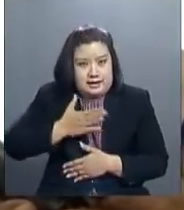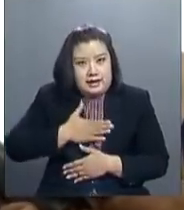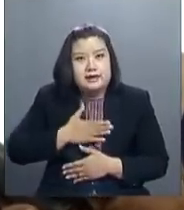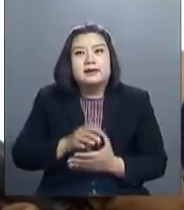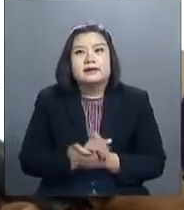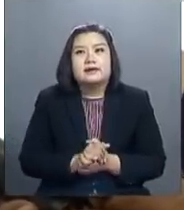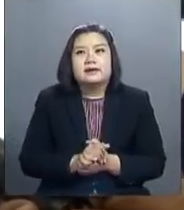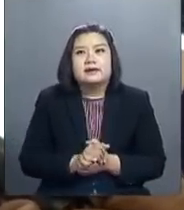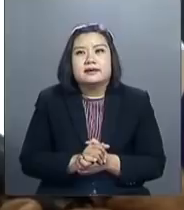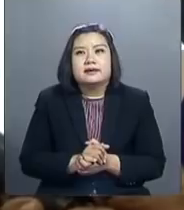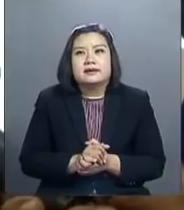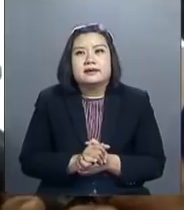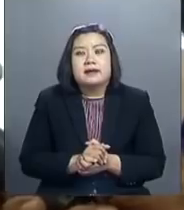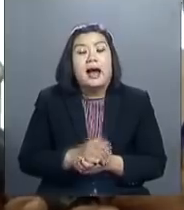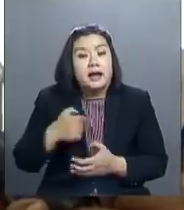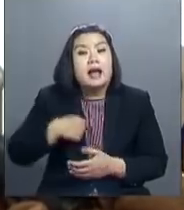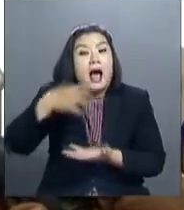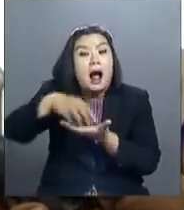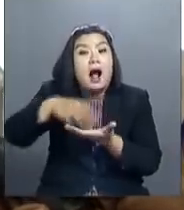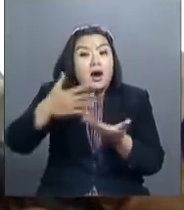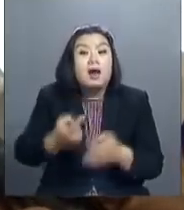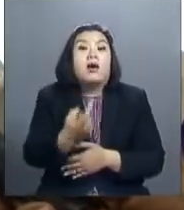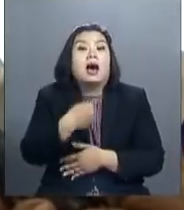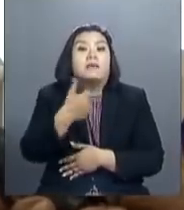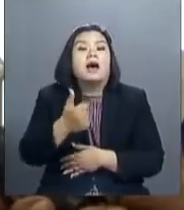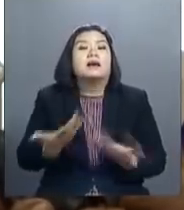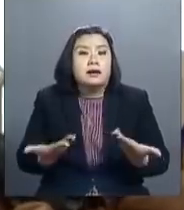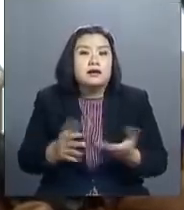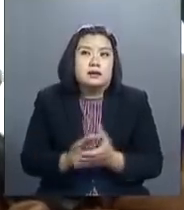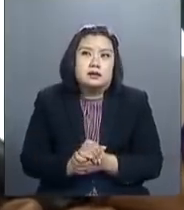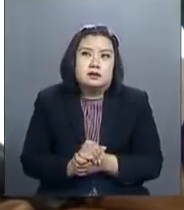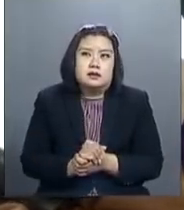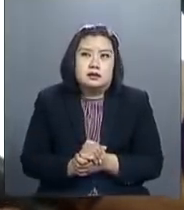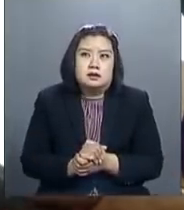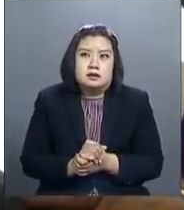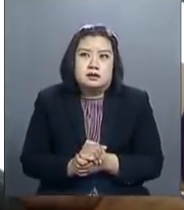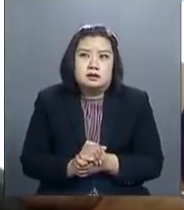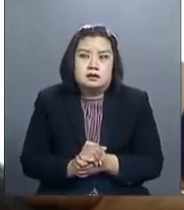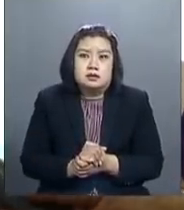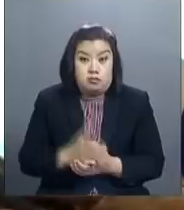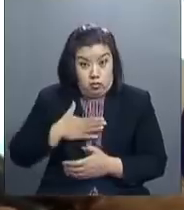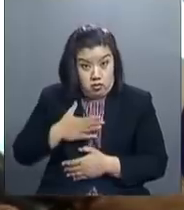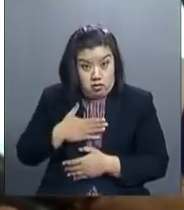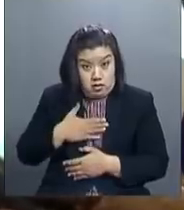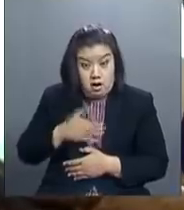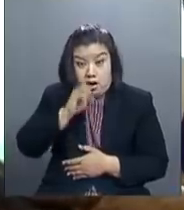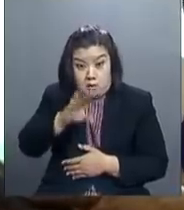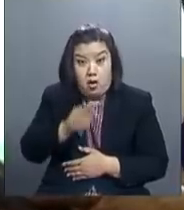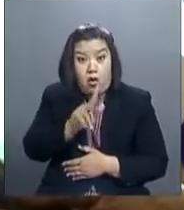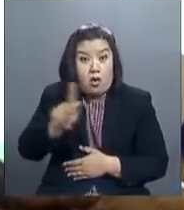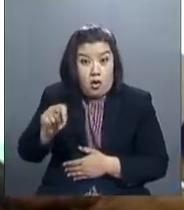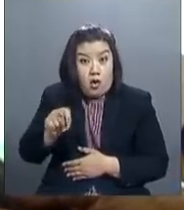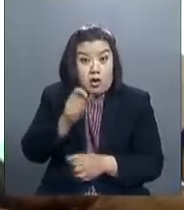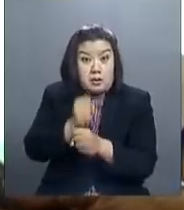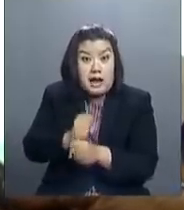าม แล้วถ้าเราสั่งการให้กกต.เป็นคนตอบได้ยังครับ ไม่สั่งไม่ได้สั่งกกต.ไม่ได้กกต.เขา